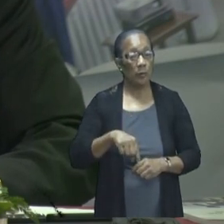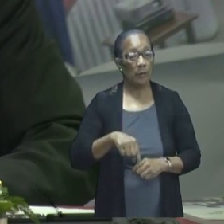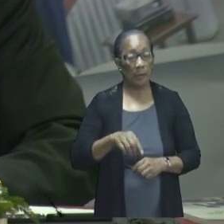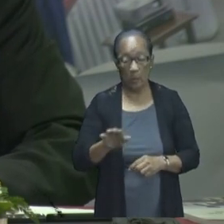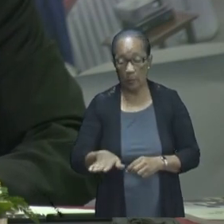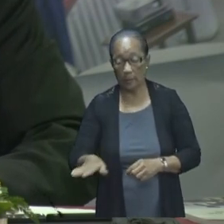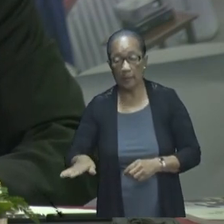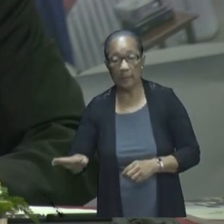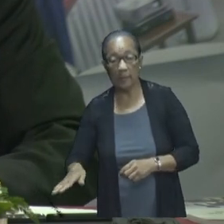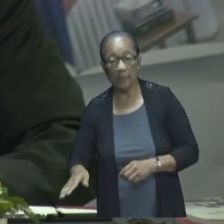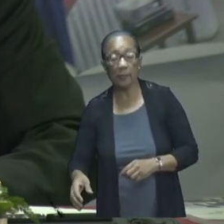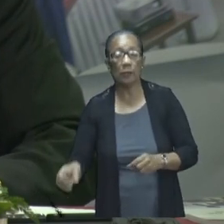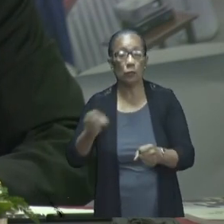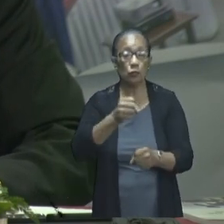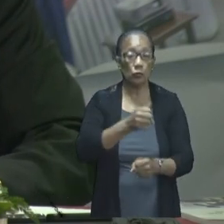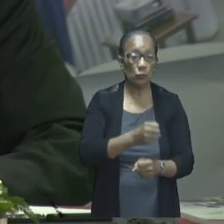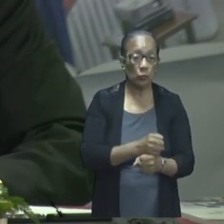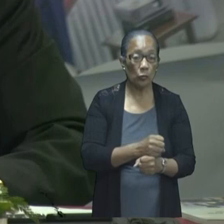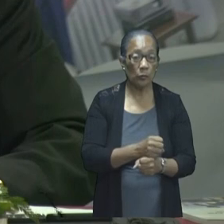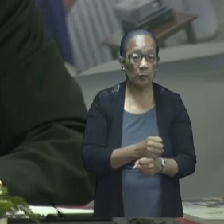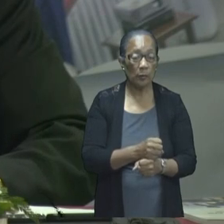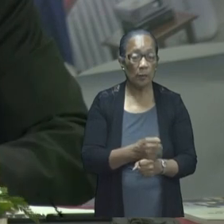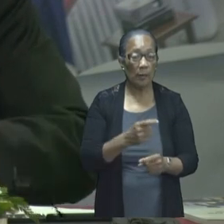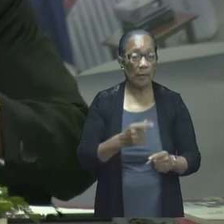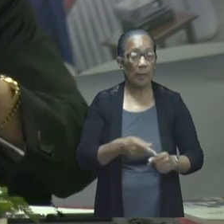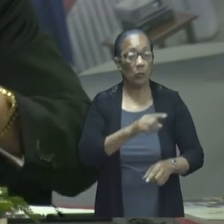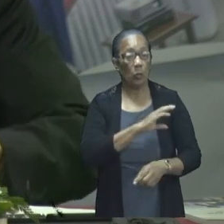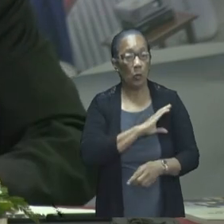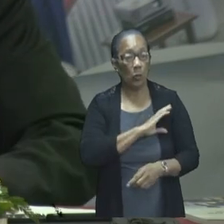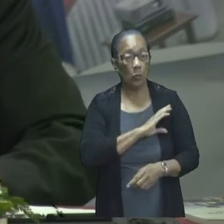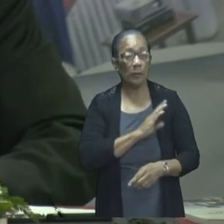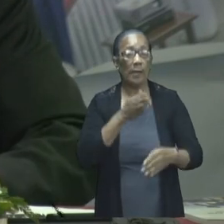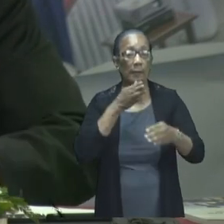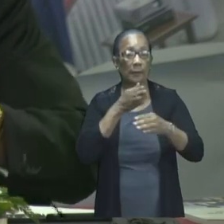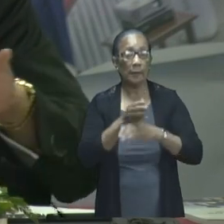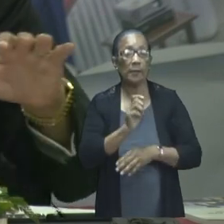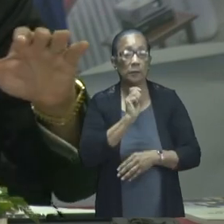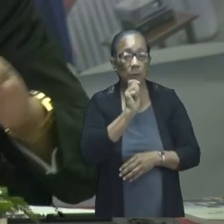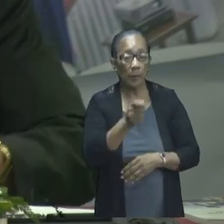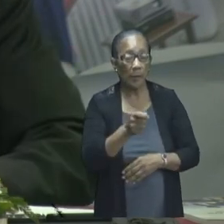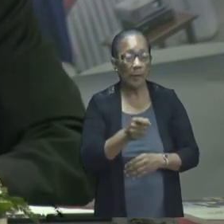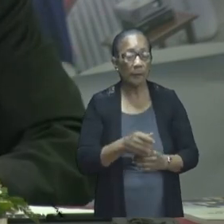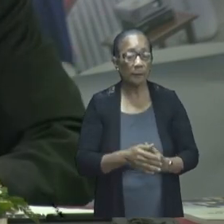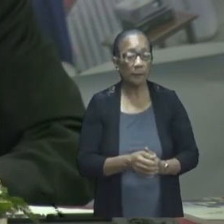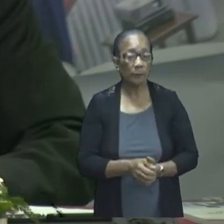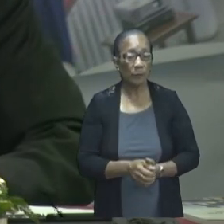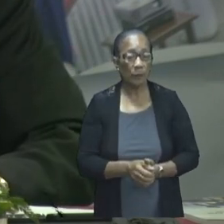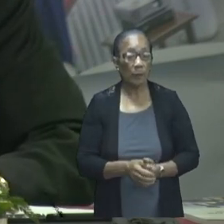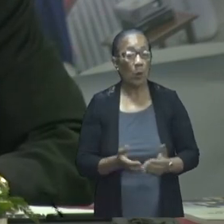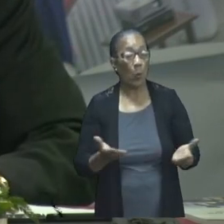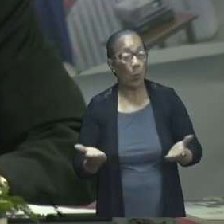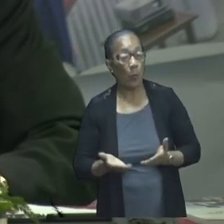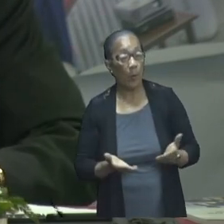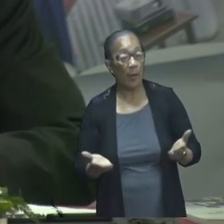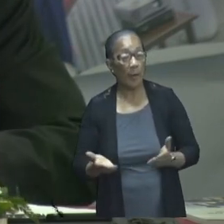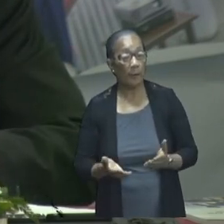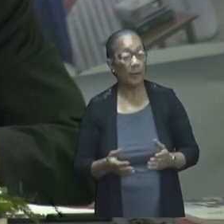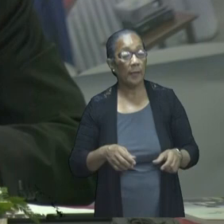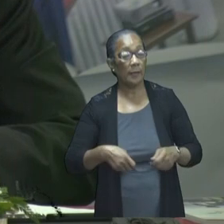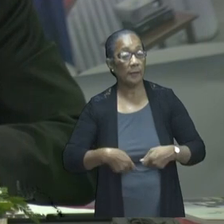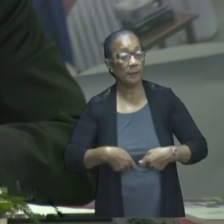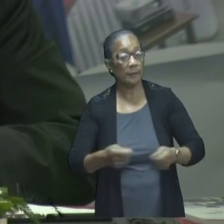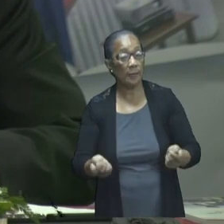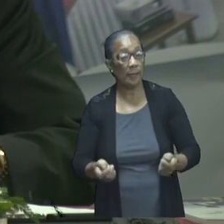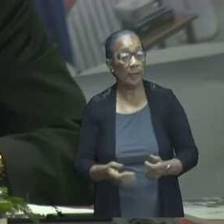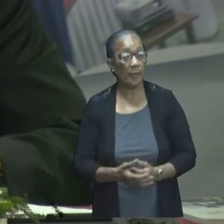om de synth u doet en nu delen gaan ook naar een rechts vooruit en administratieve rechtspraak waarmee zij burgers gerecht